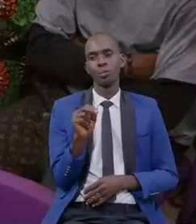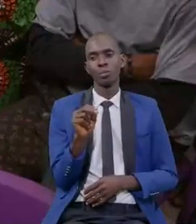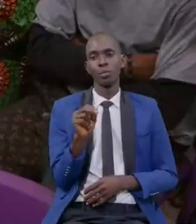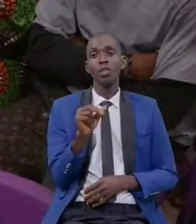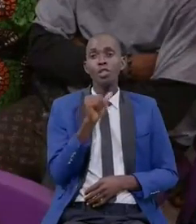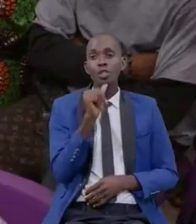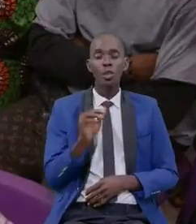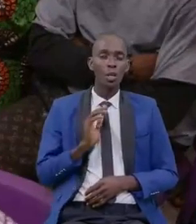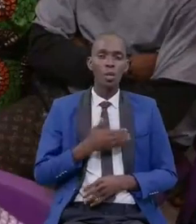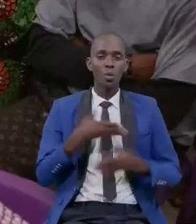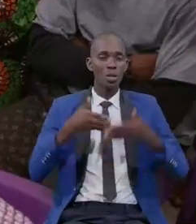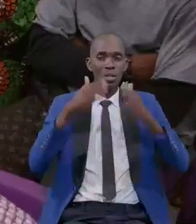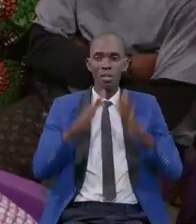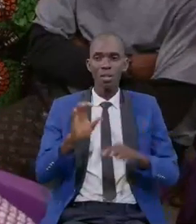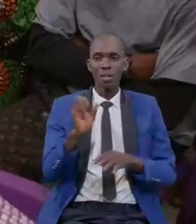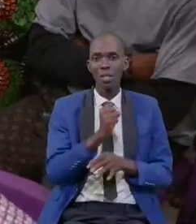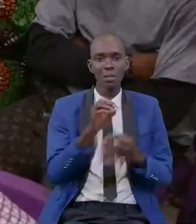pas l'esprit de nos dirigeants.